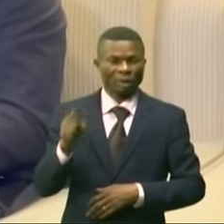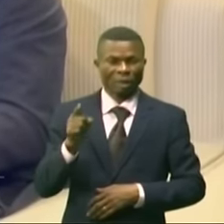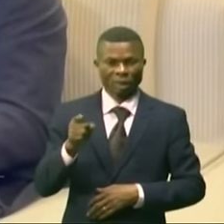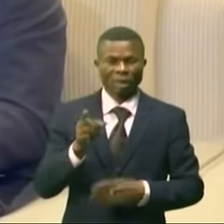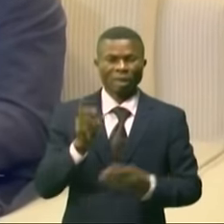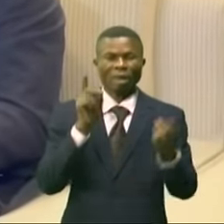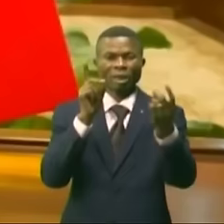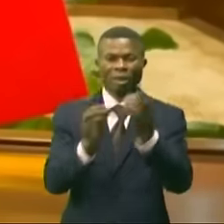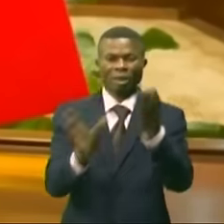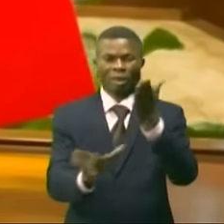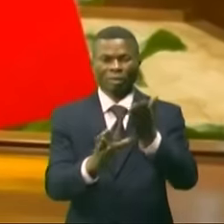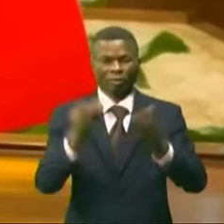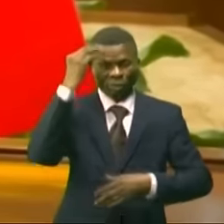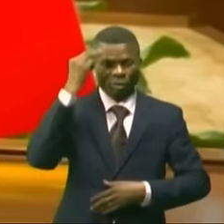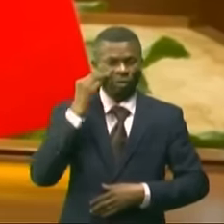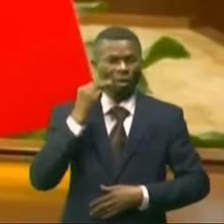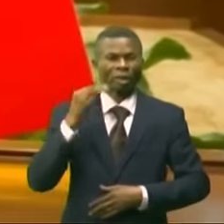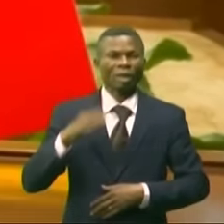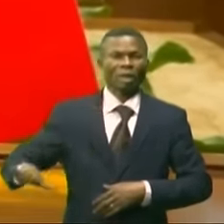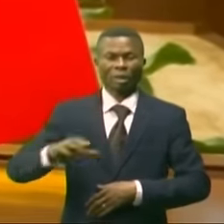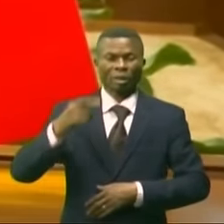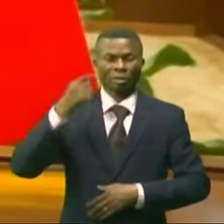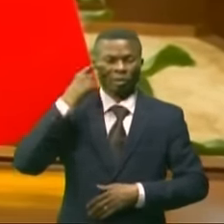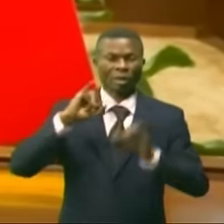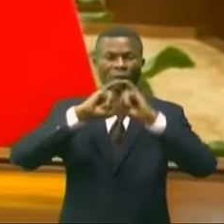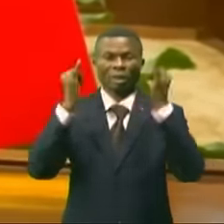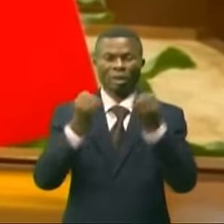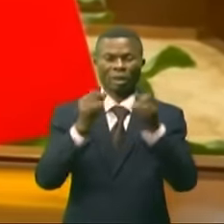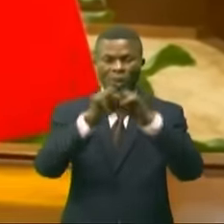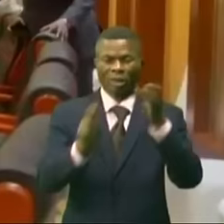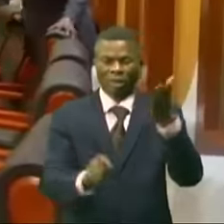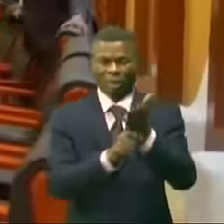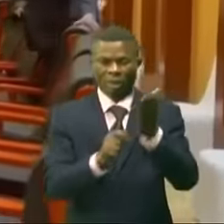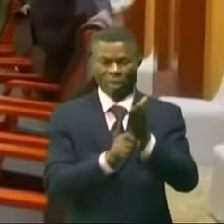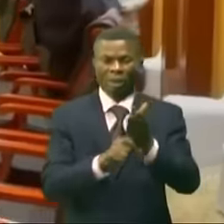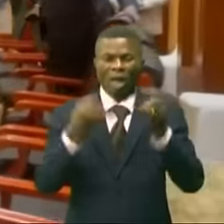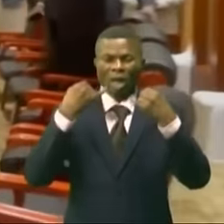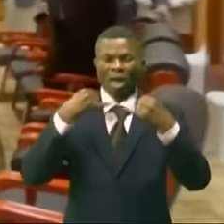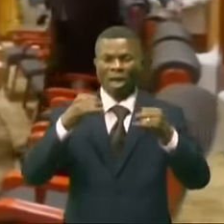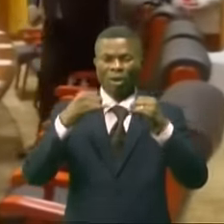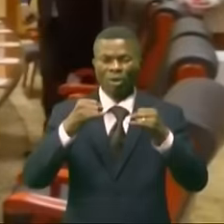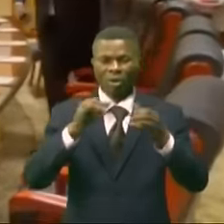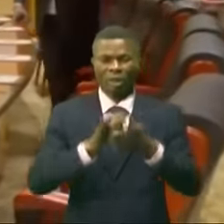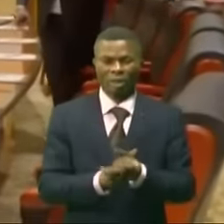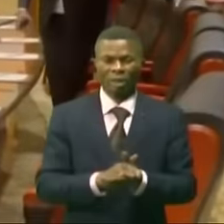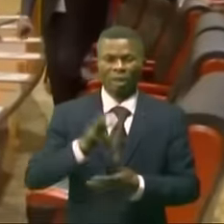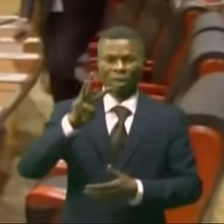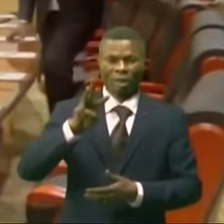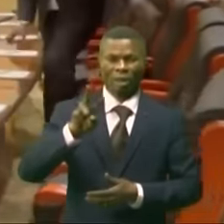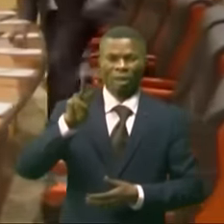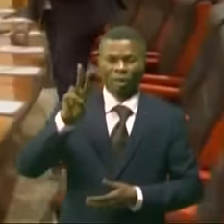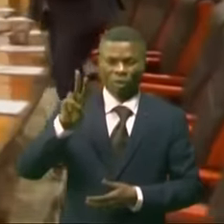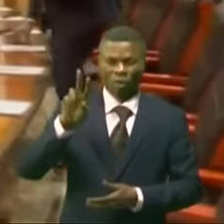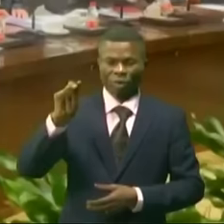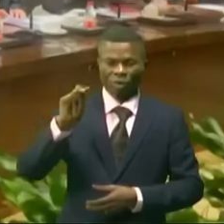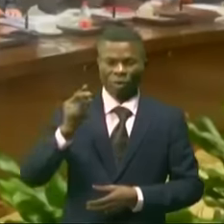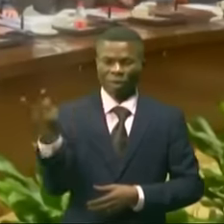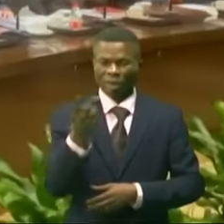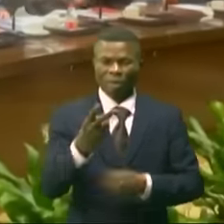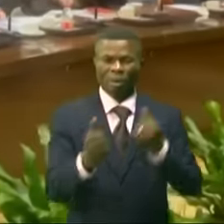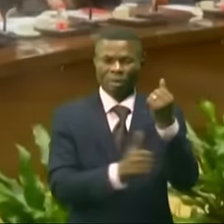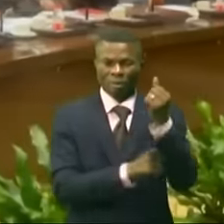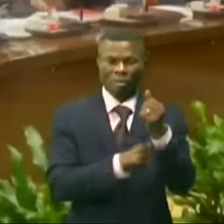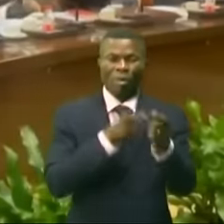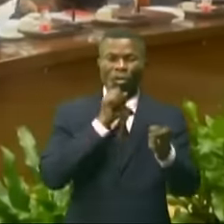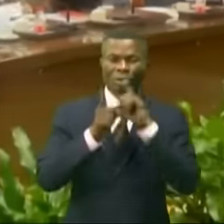rencontré le vice-ministre no de l'industrie et de technologie de l'information Yun Ming Zang le deux personnalités ont